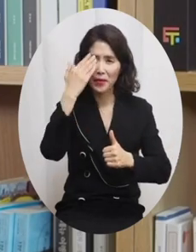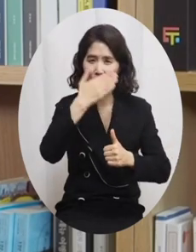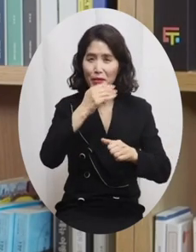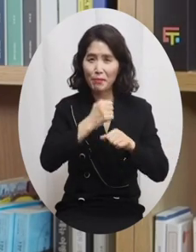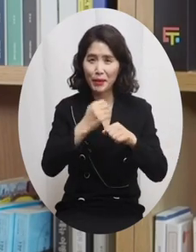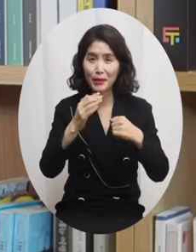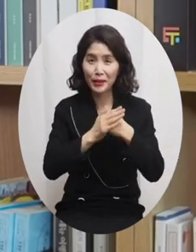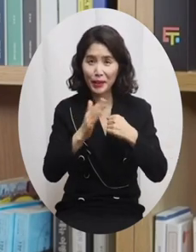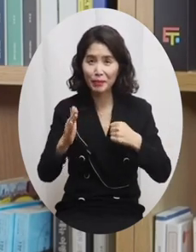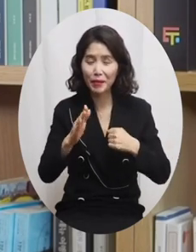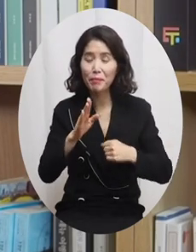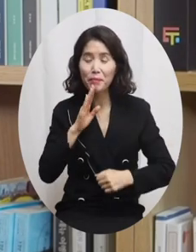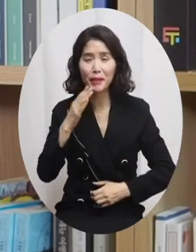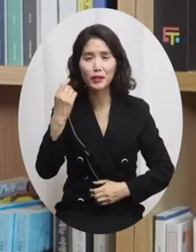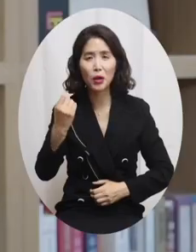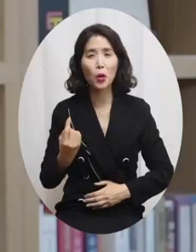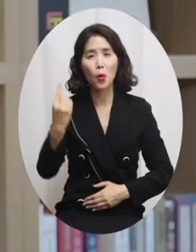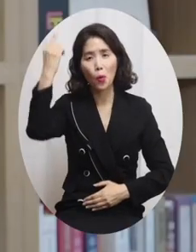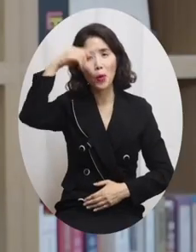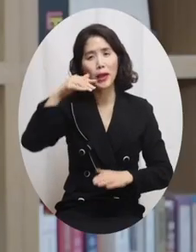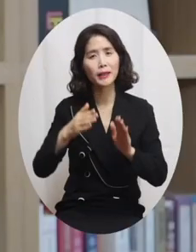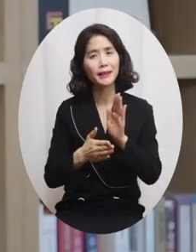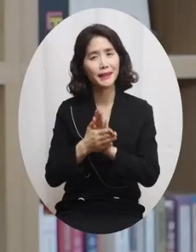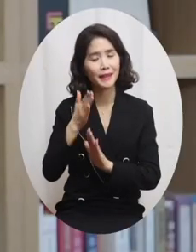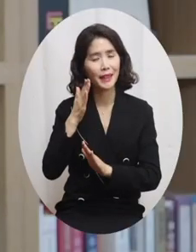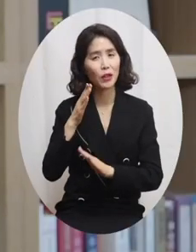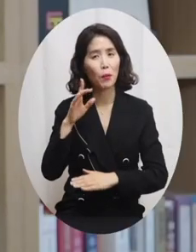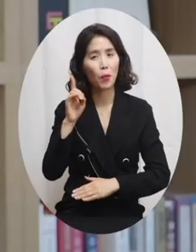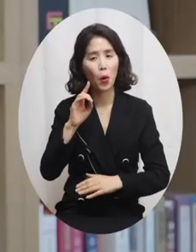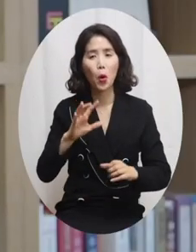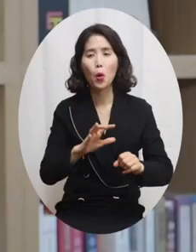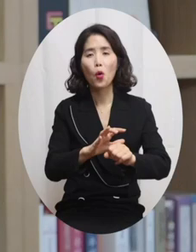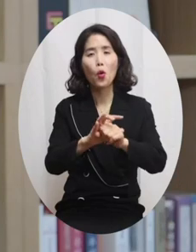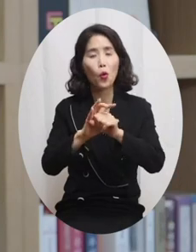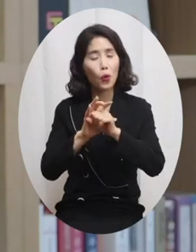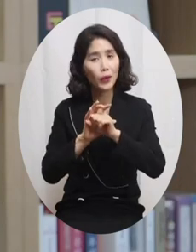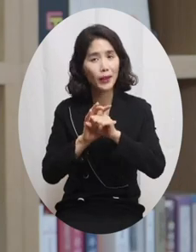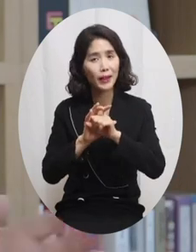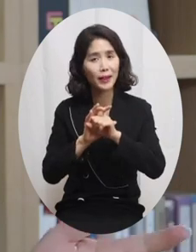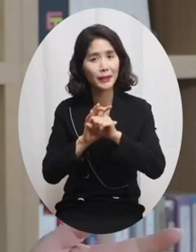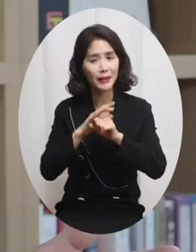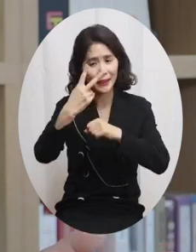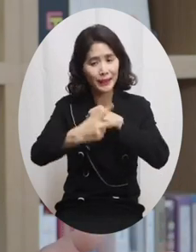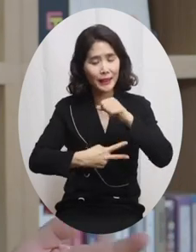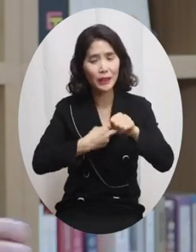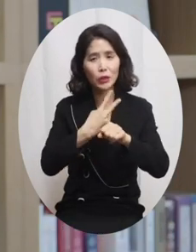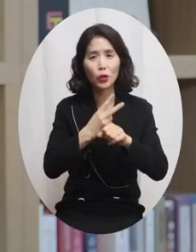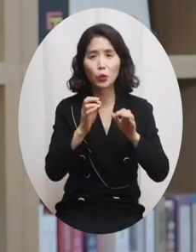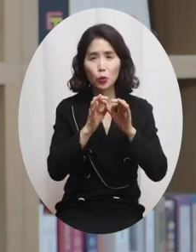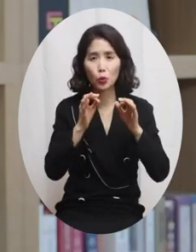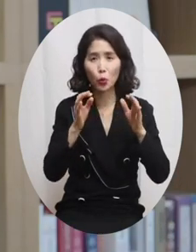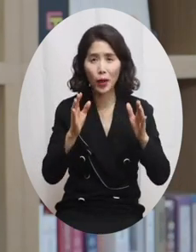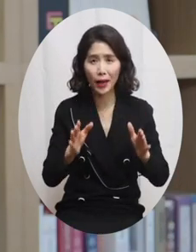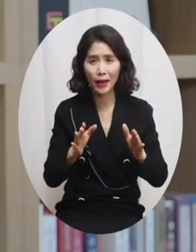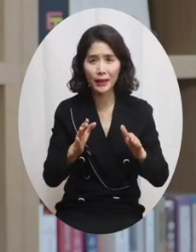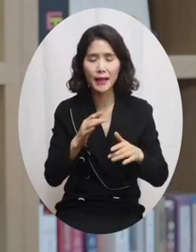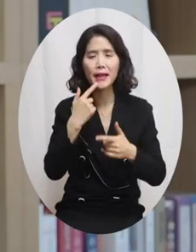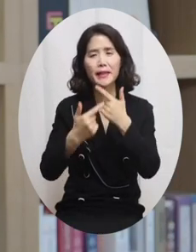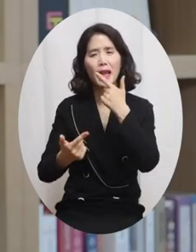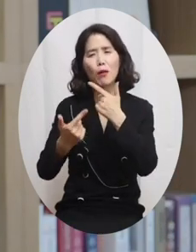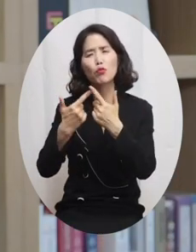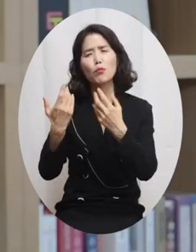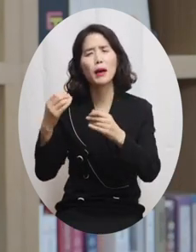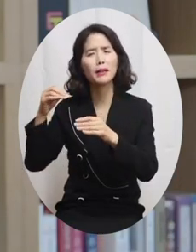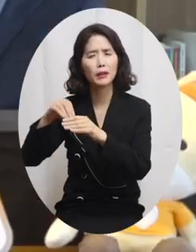그렇게 해석이 되네요. 그렇죠. 고양시 같은 경우는 그 코로나 그 2년을 우리는 나무를